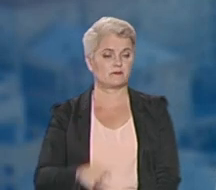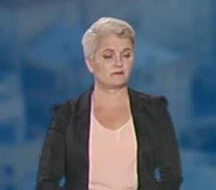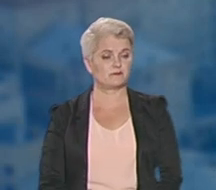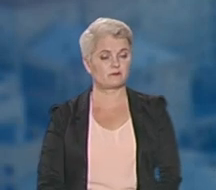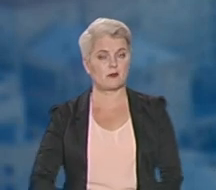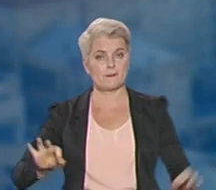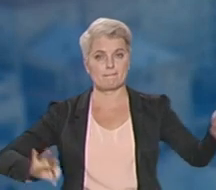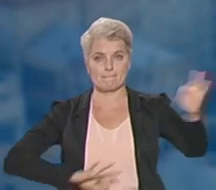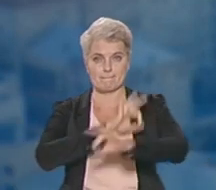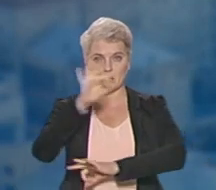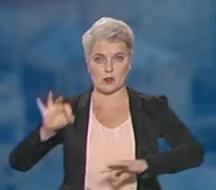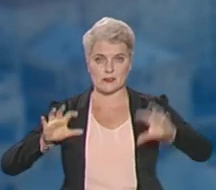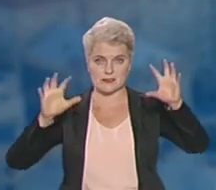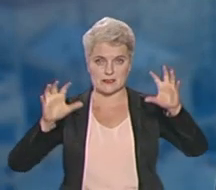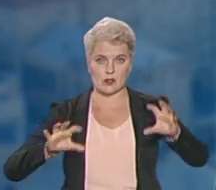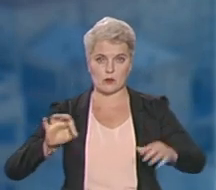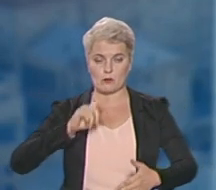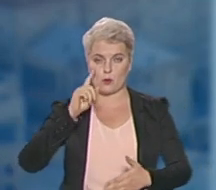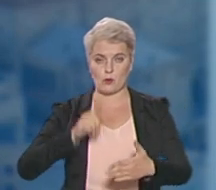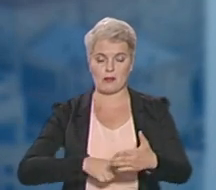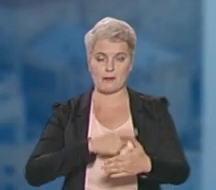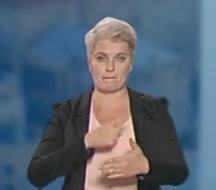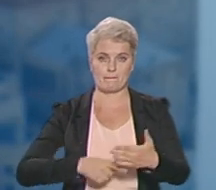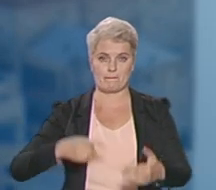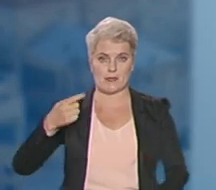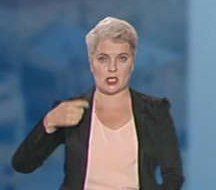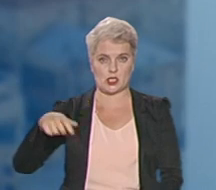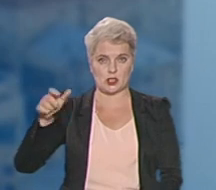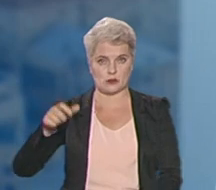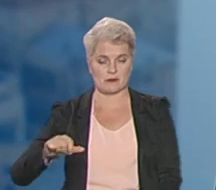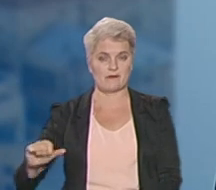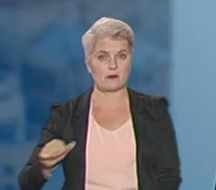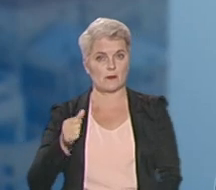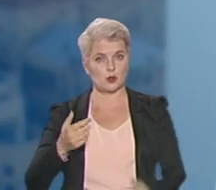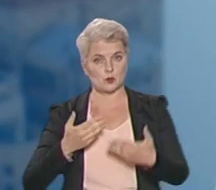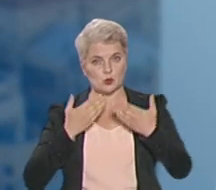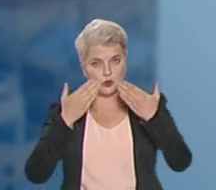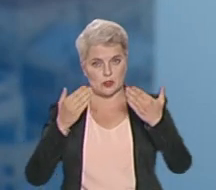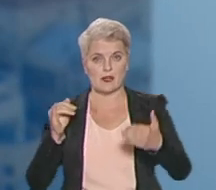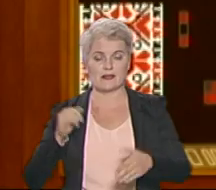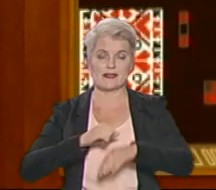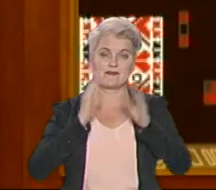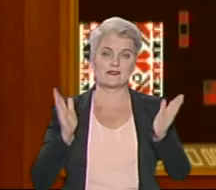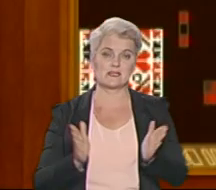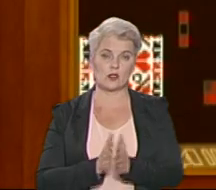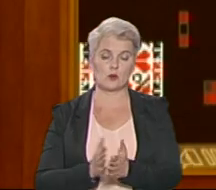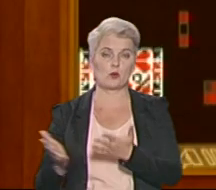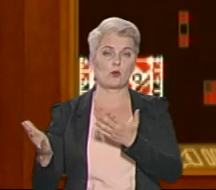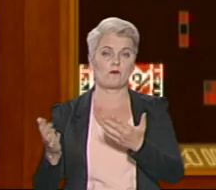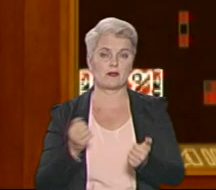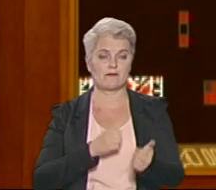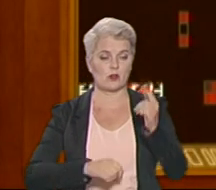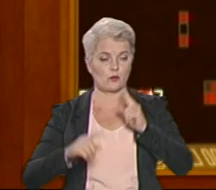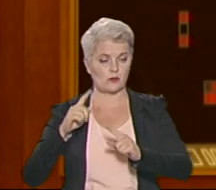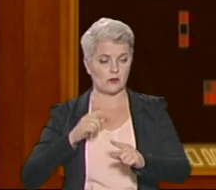проєкт закону про імпічмент в першому читанні та в цілому ухвалила Верховна Рада. Документ підтримали